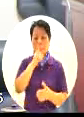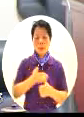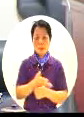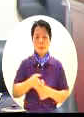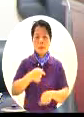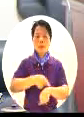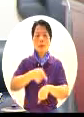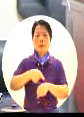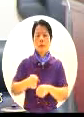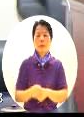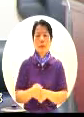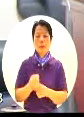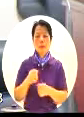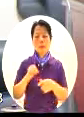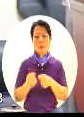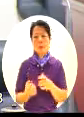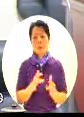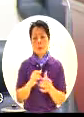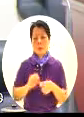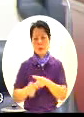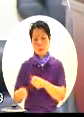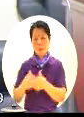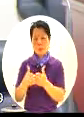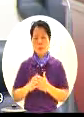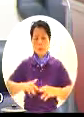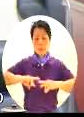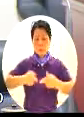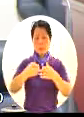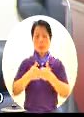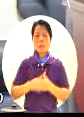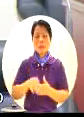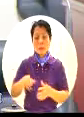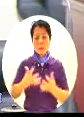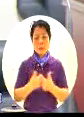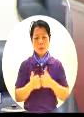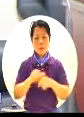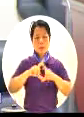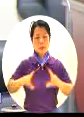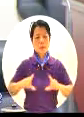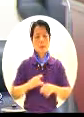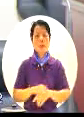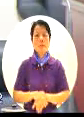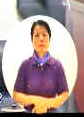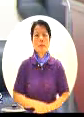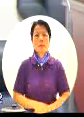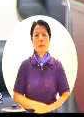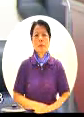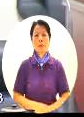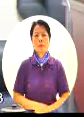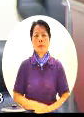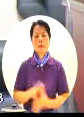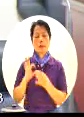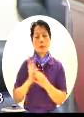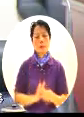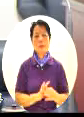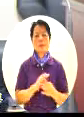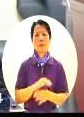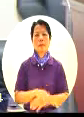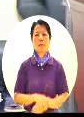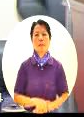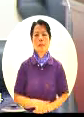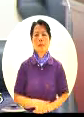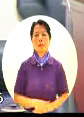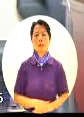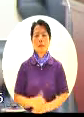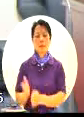值的部分来做一个调整，我感觉这机会有较多了哈。来，我们继续下一个哈。啊，今